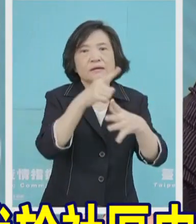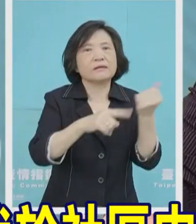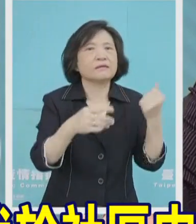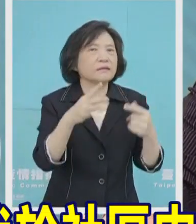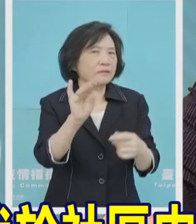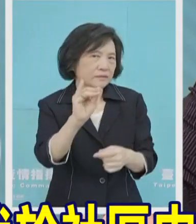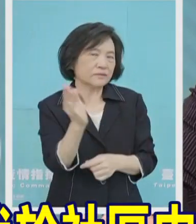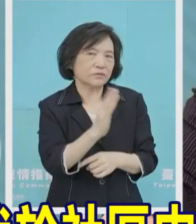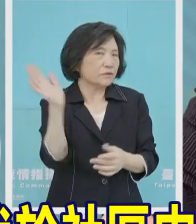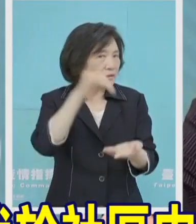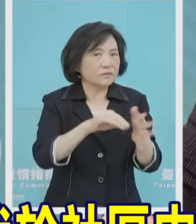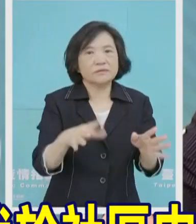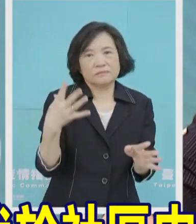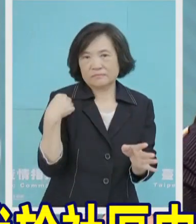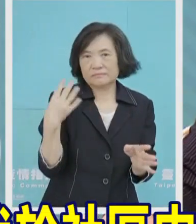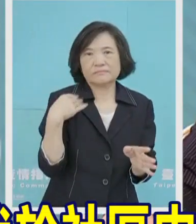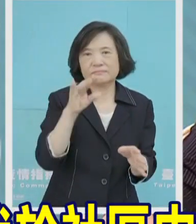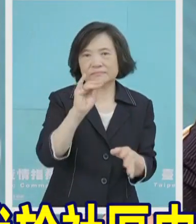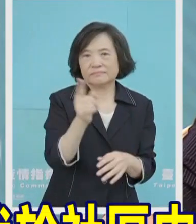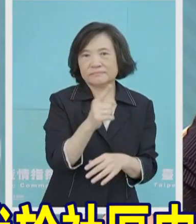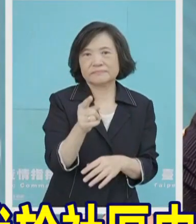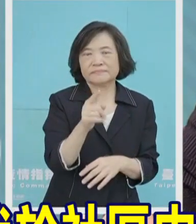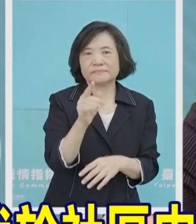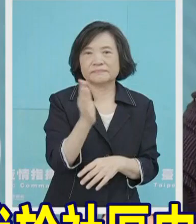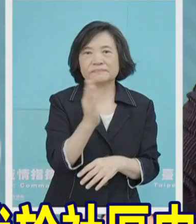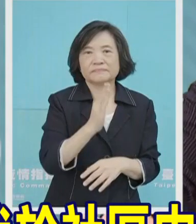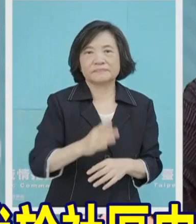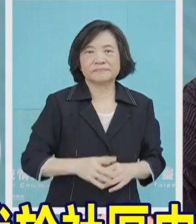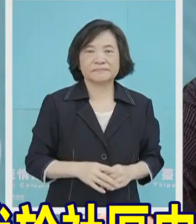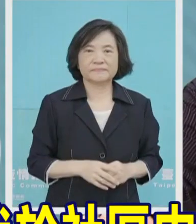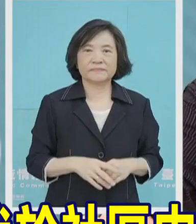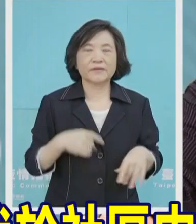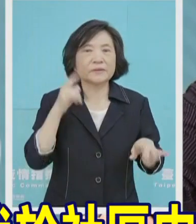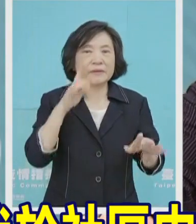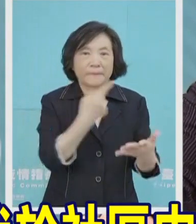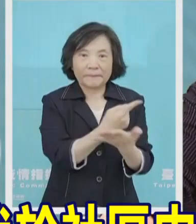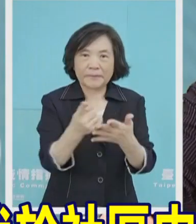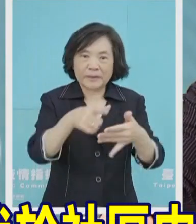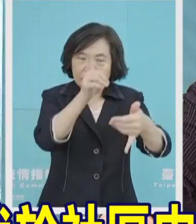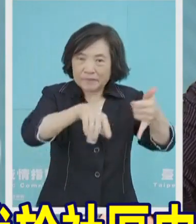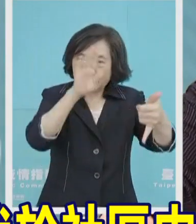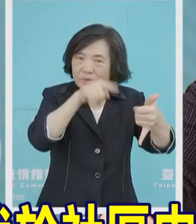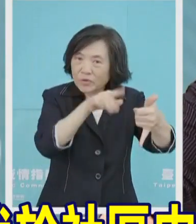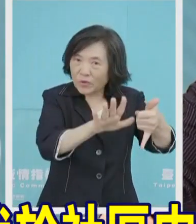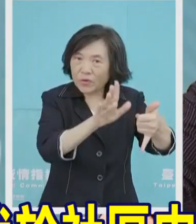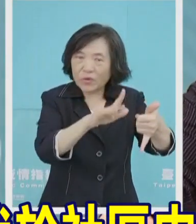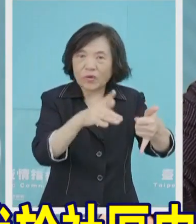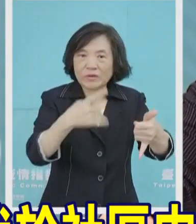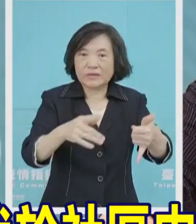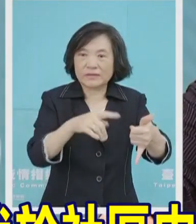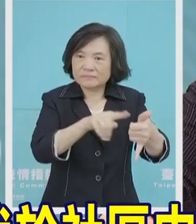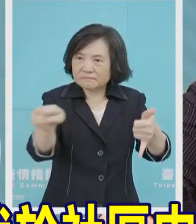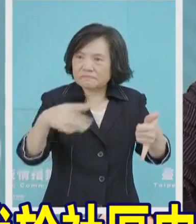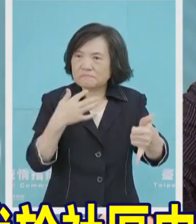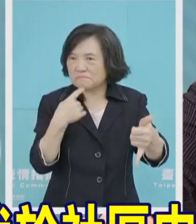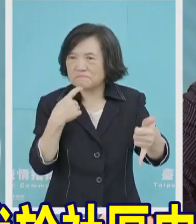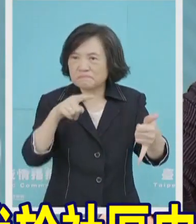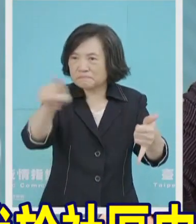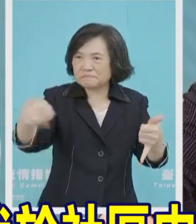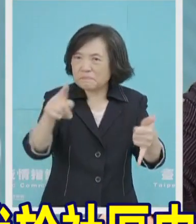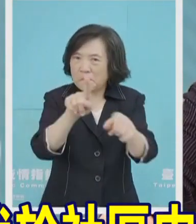了哈。我们也是希望说用这种把每一个确诊者哈框列隔离的哈。做更